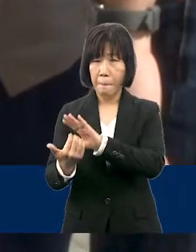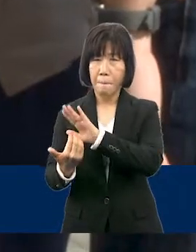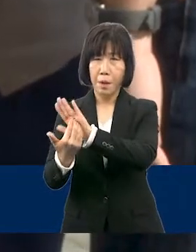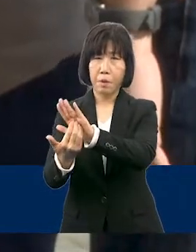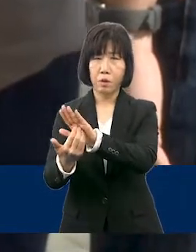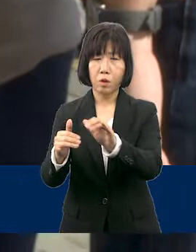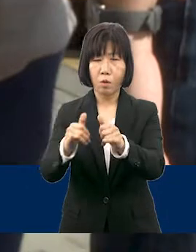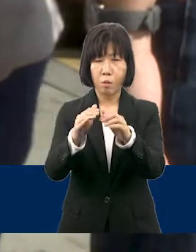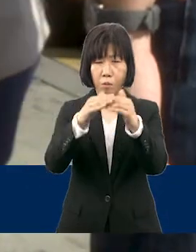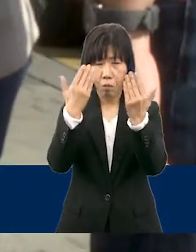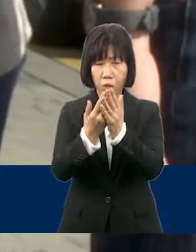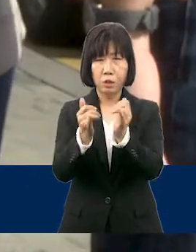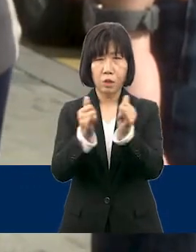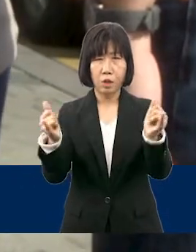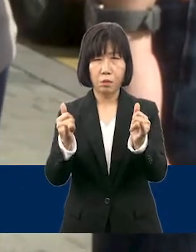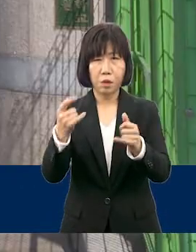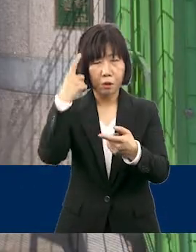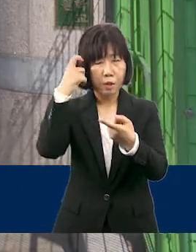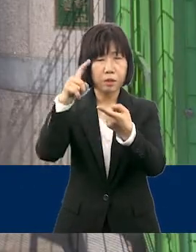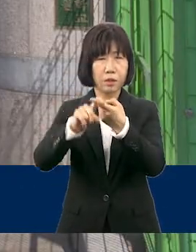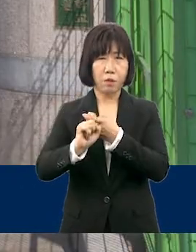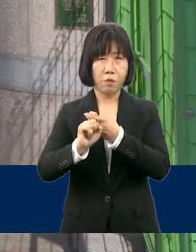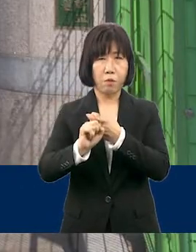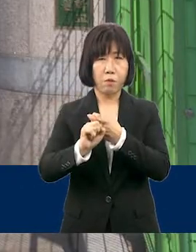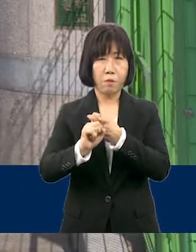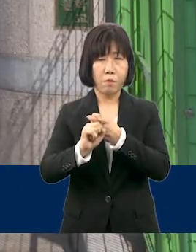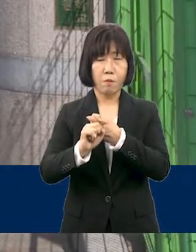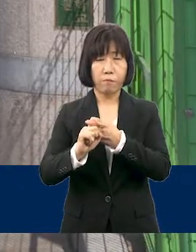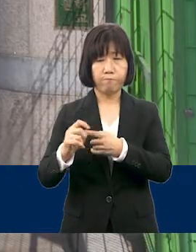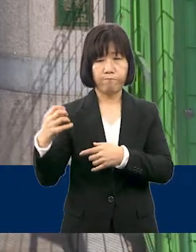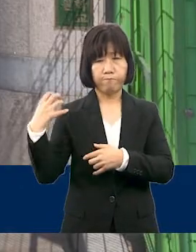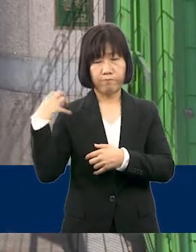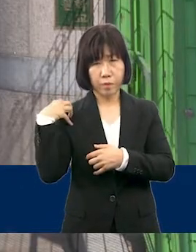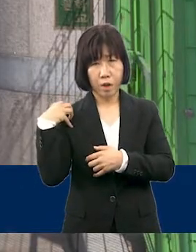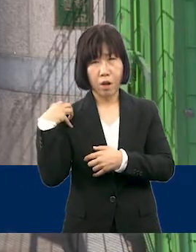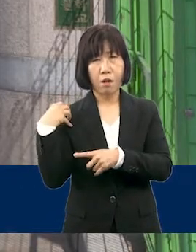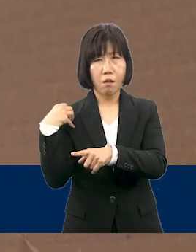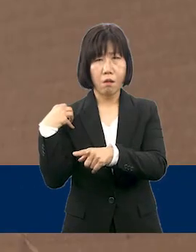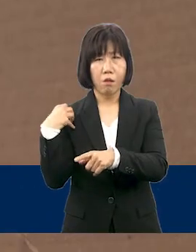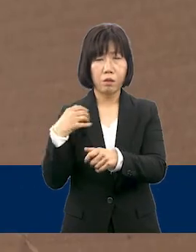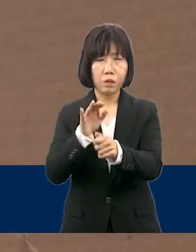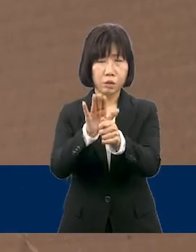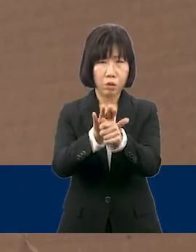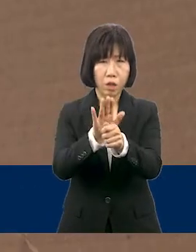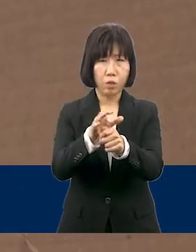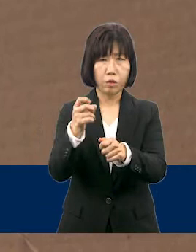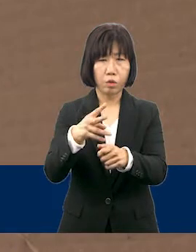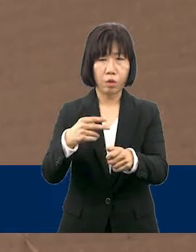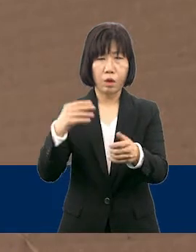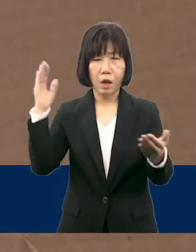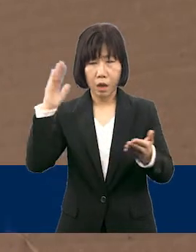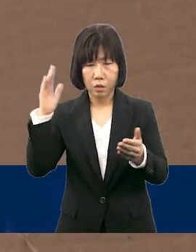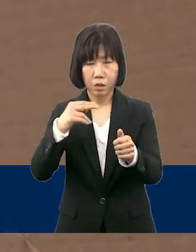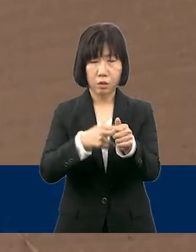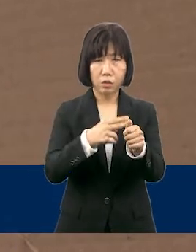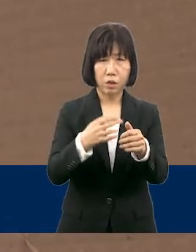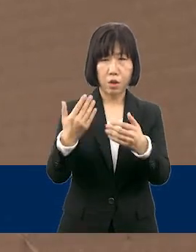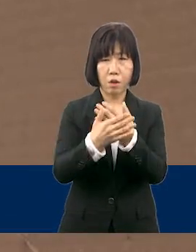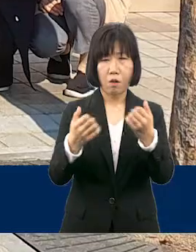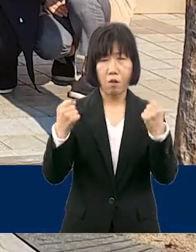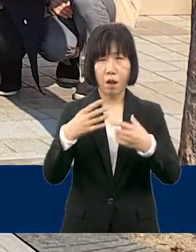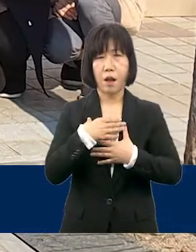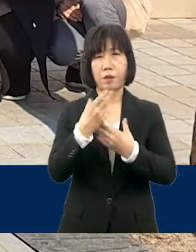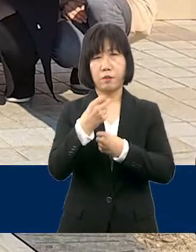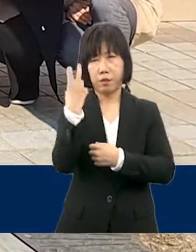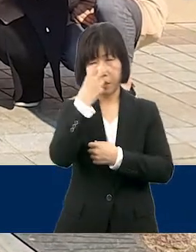개방은 지역사회 모두 관심을 갖고 지원해야 할 채무 임을 강조하고 앞으로도 학생들과 교직원 의 안전을